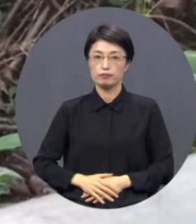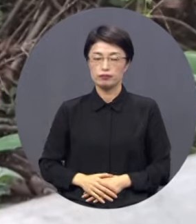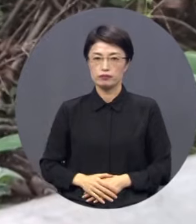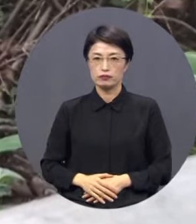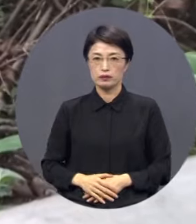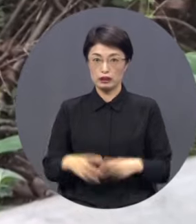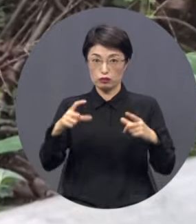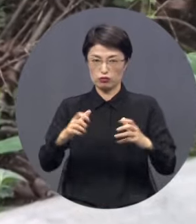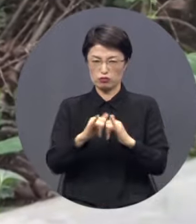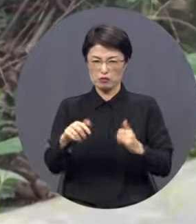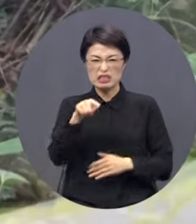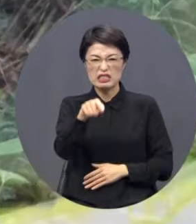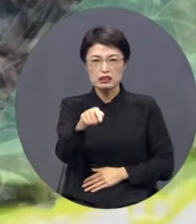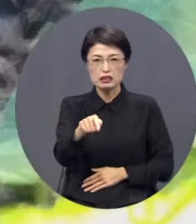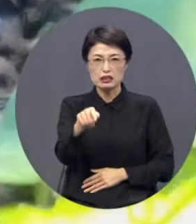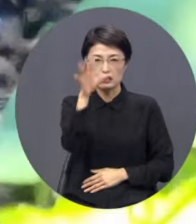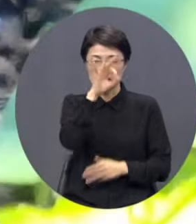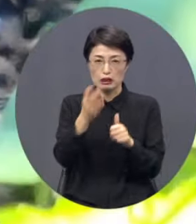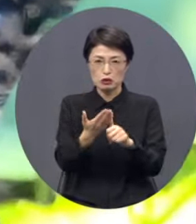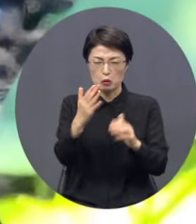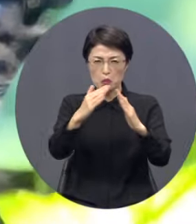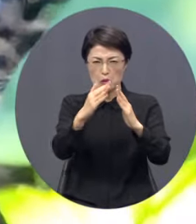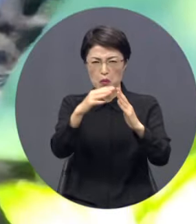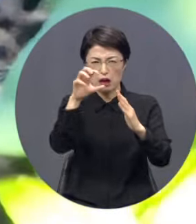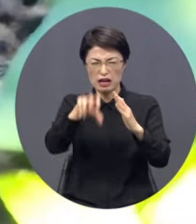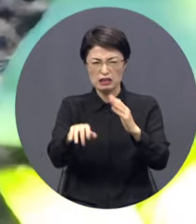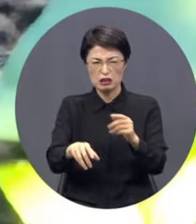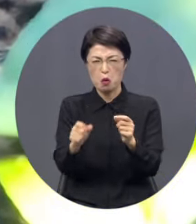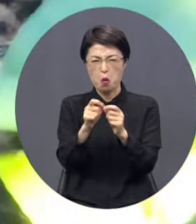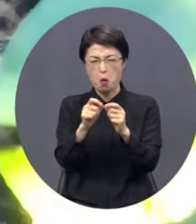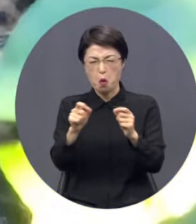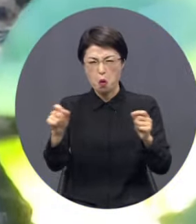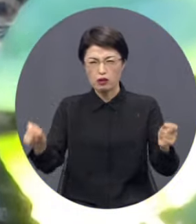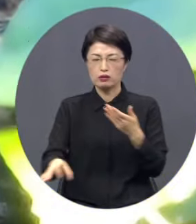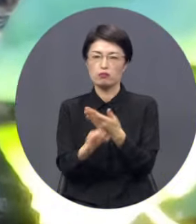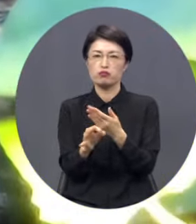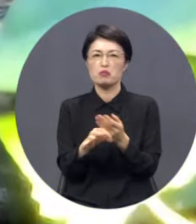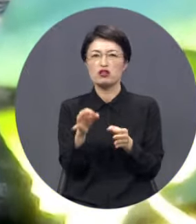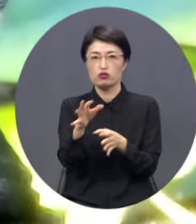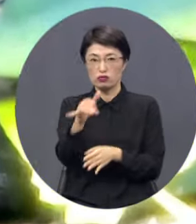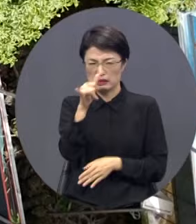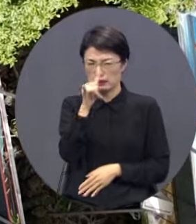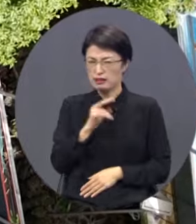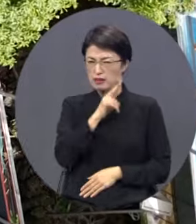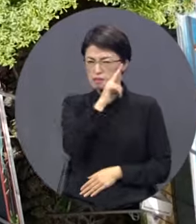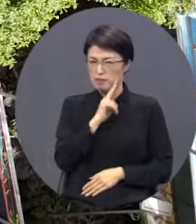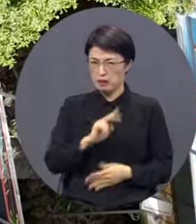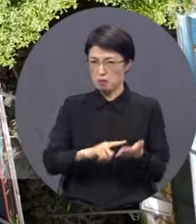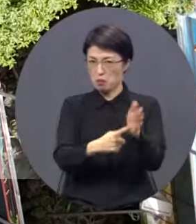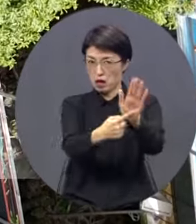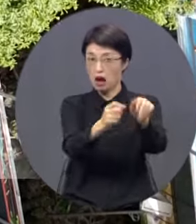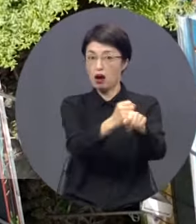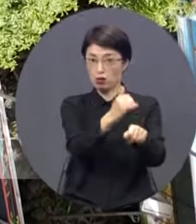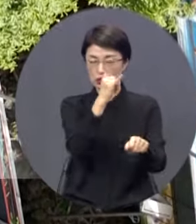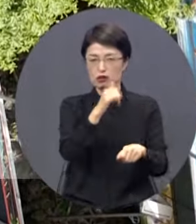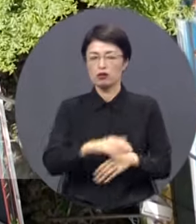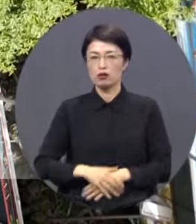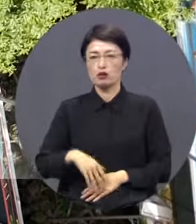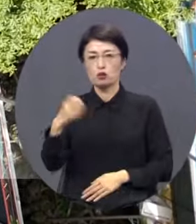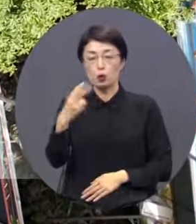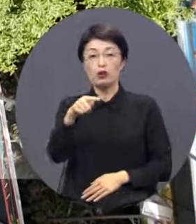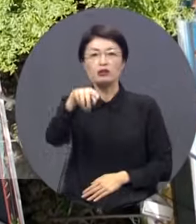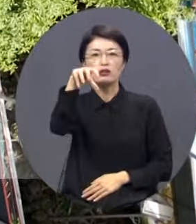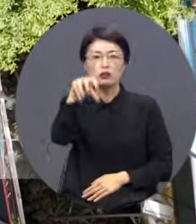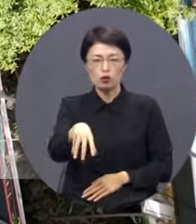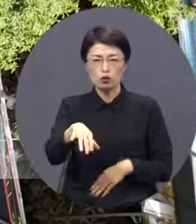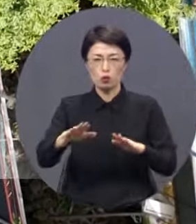주민들은 해당 양돈장에서 오랫동안 불법 투기가 있었다는 의혹을 제기하고 있는 상황. 게다가 이 양돈장은 올해 두